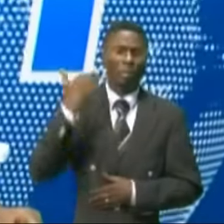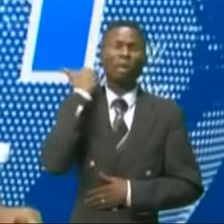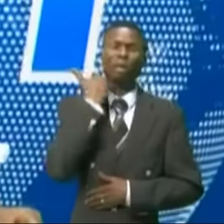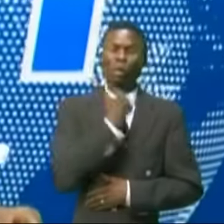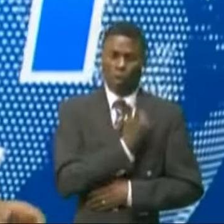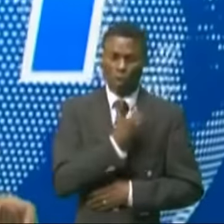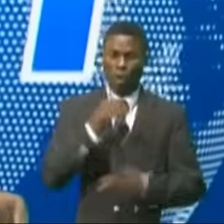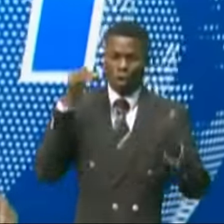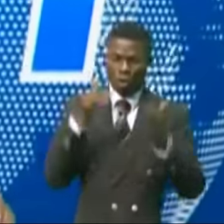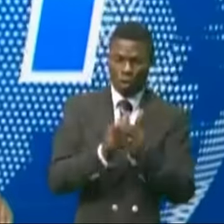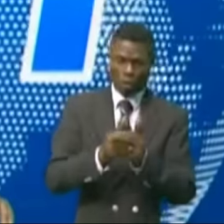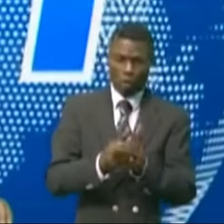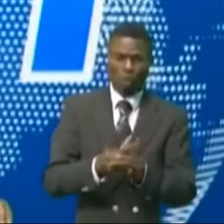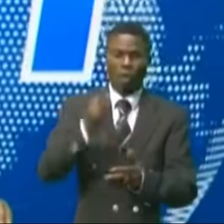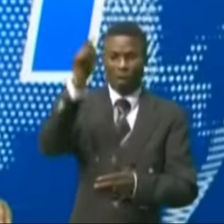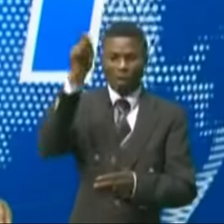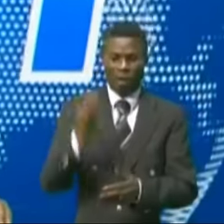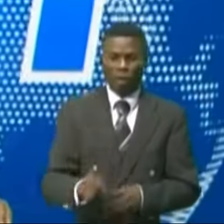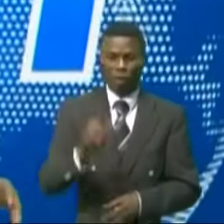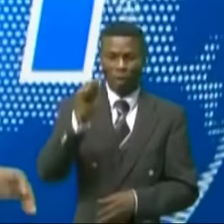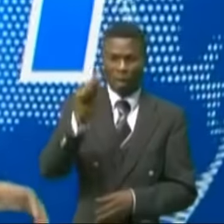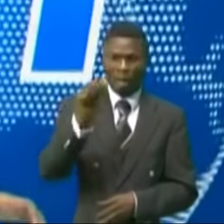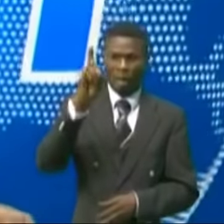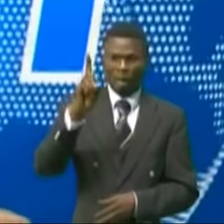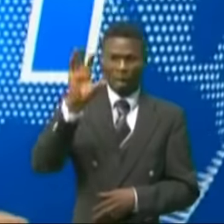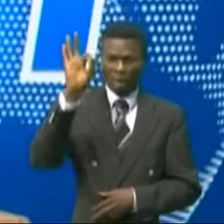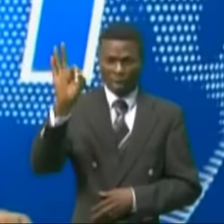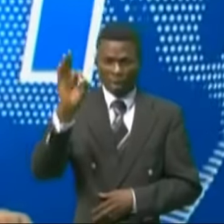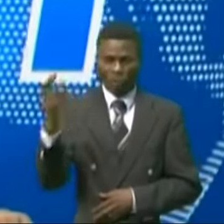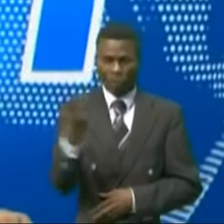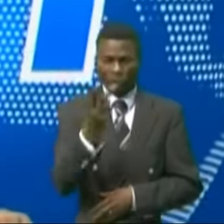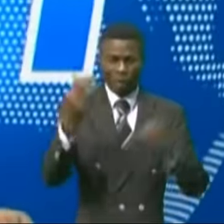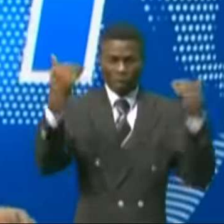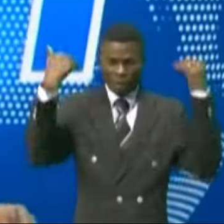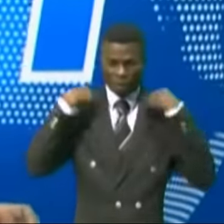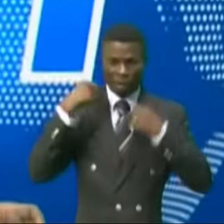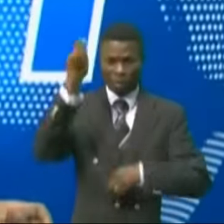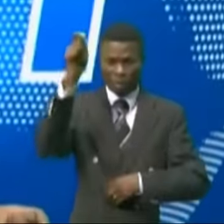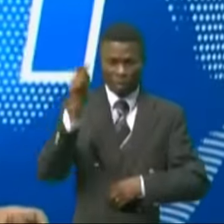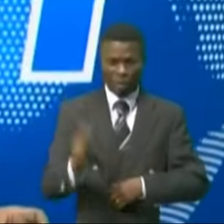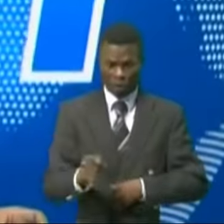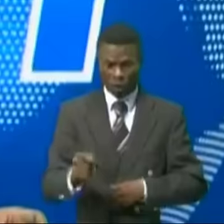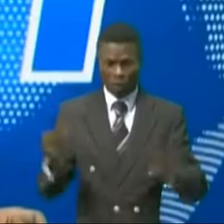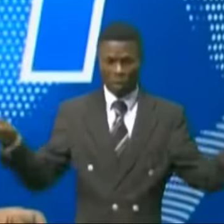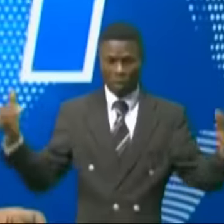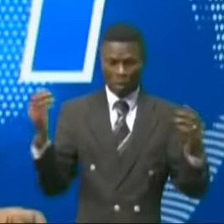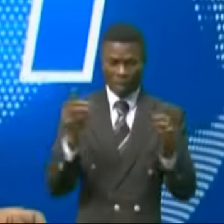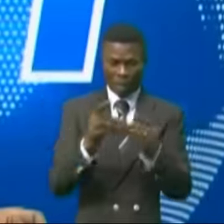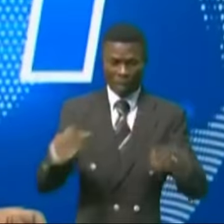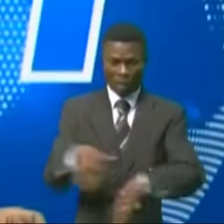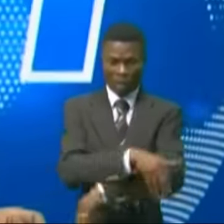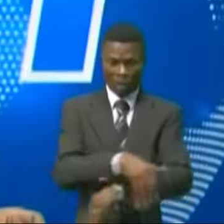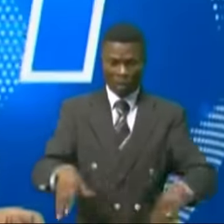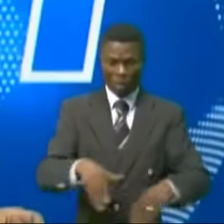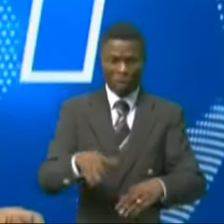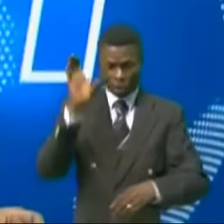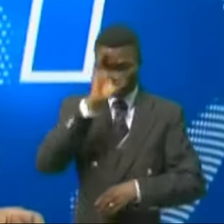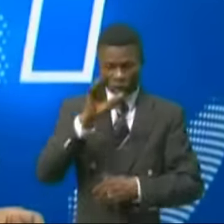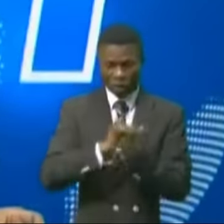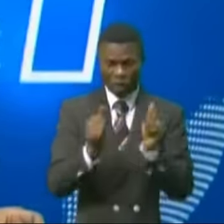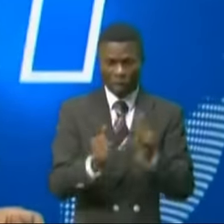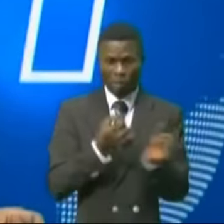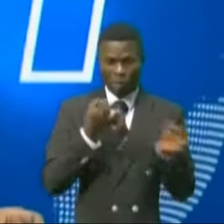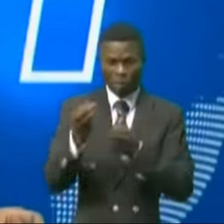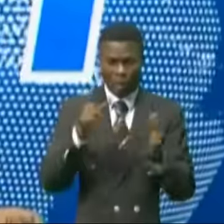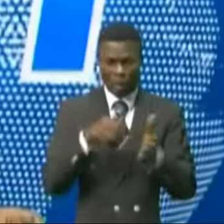négatives des ADF, les chefs d'état-major des deux armées étaient au poste frontière de Kassindi-Loubiria pour faire le point. D'autres